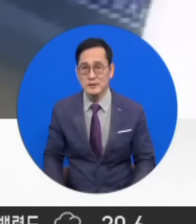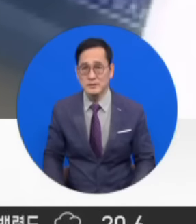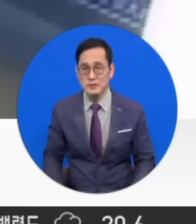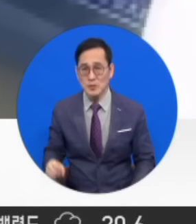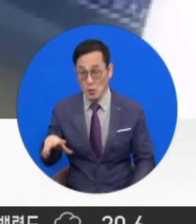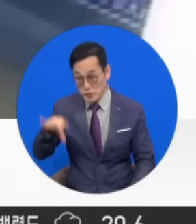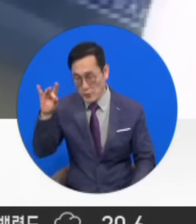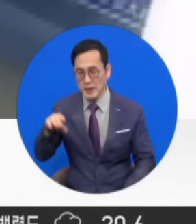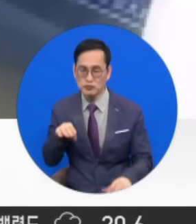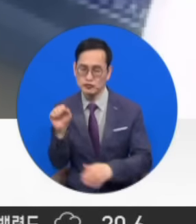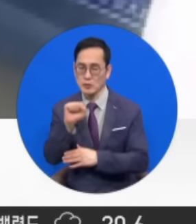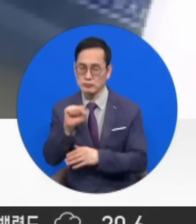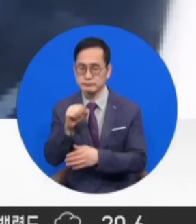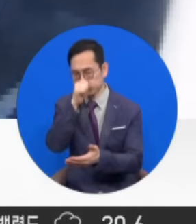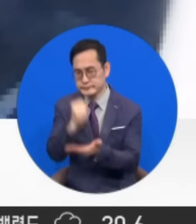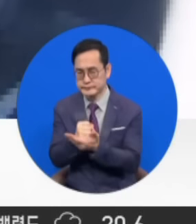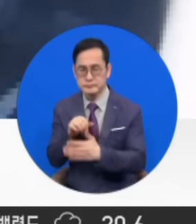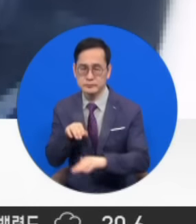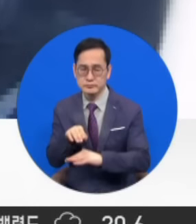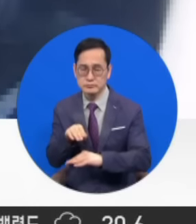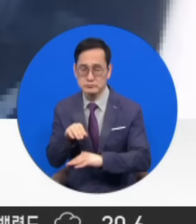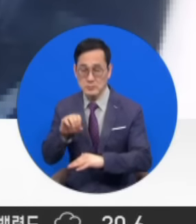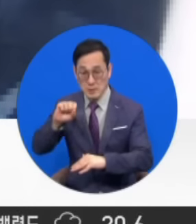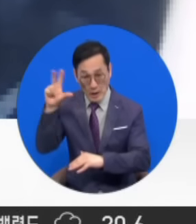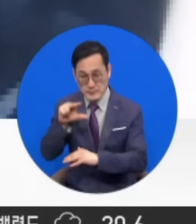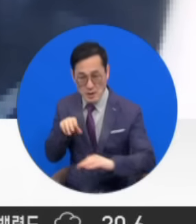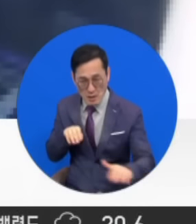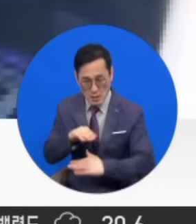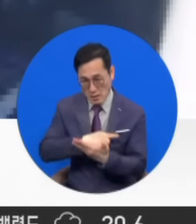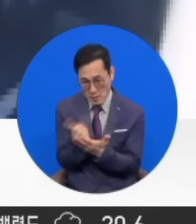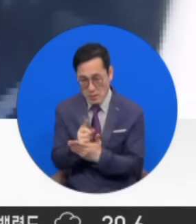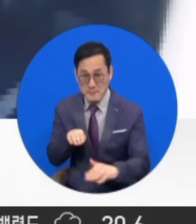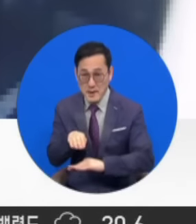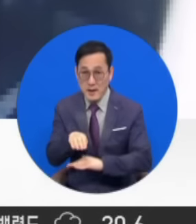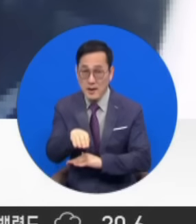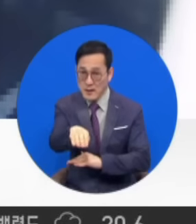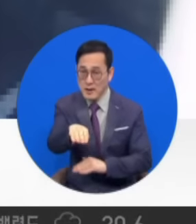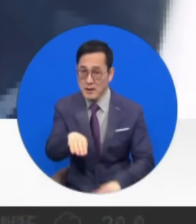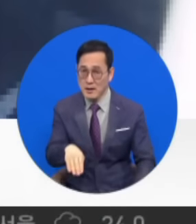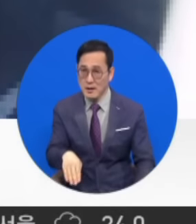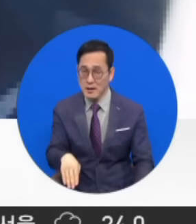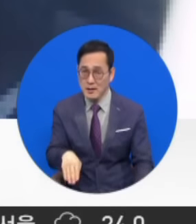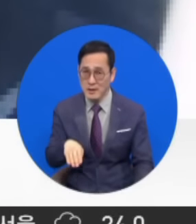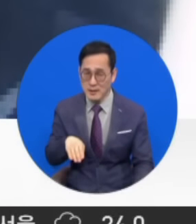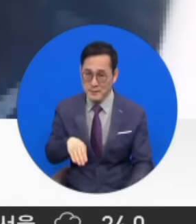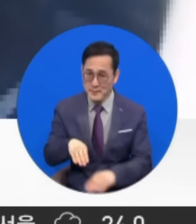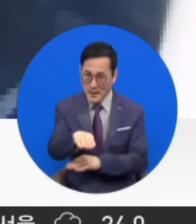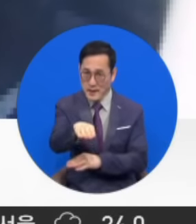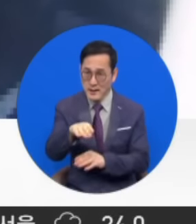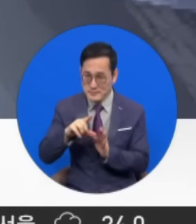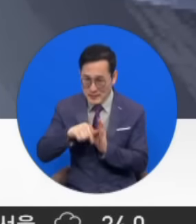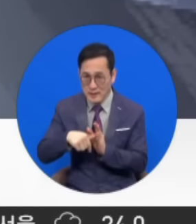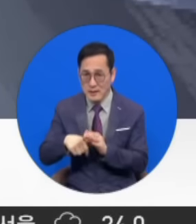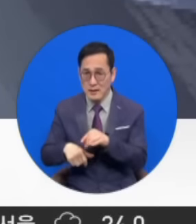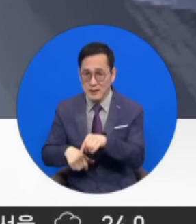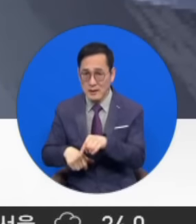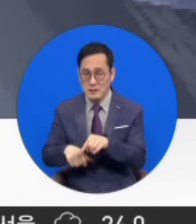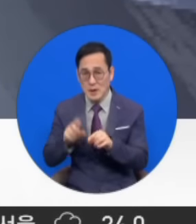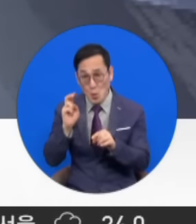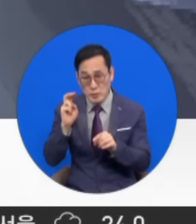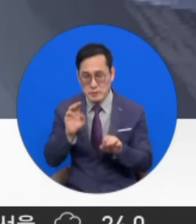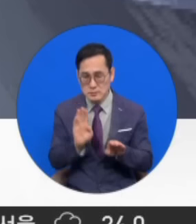위치라든가 네네. 이런 부분을 고려하면 이게 당황해서 실수에 의해서 가속 페달과 브레이크 페달을 착오해서